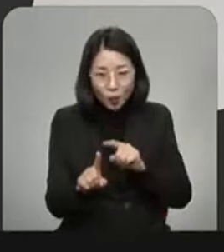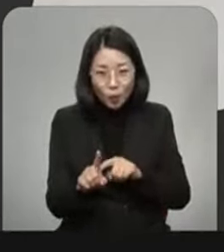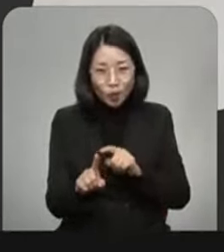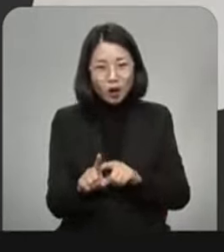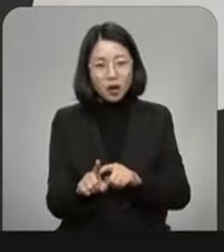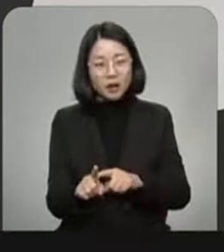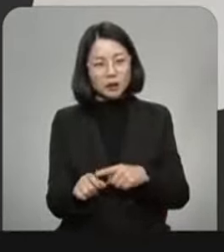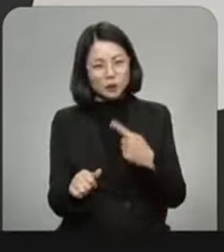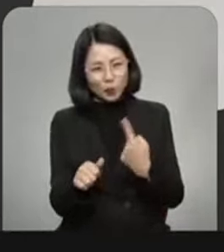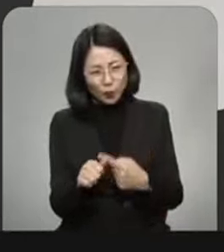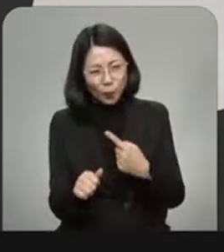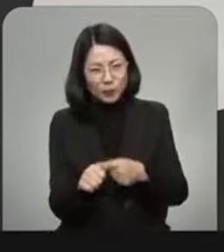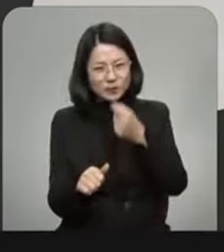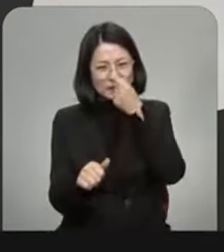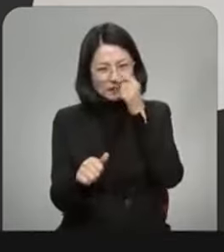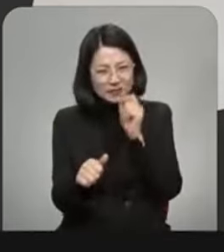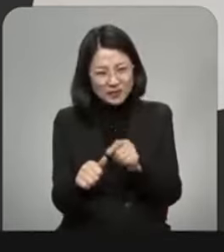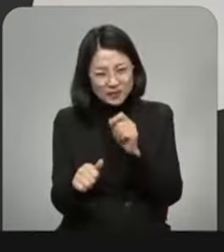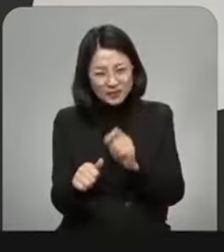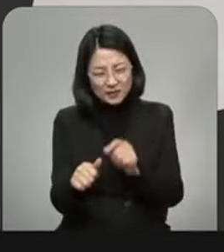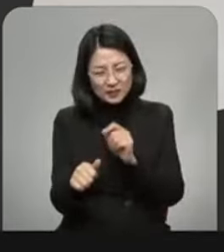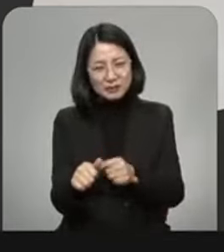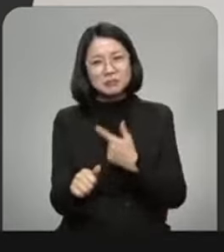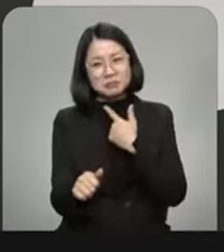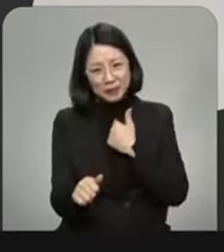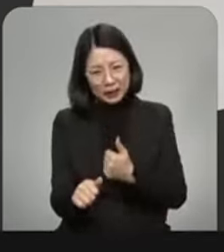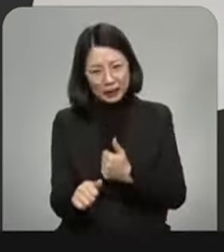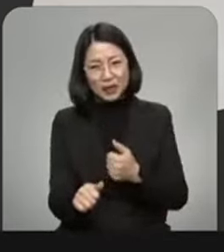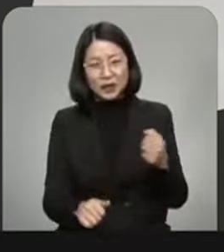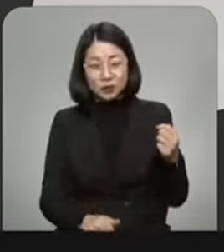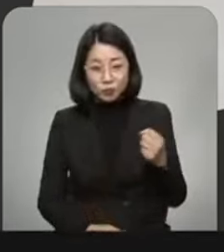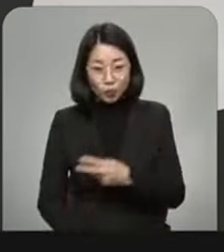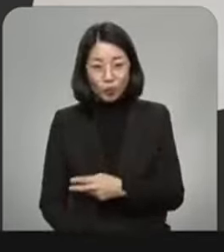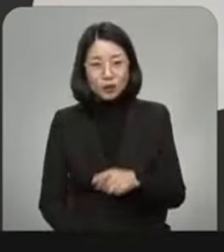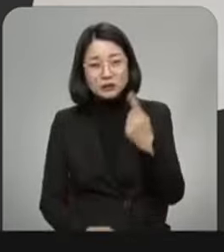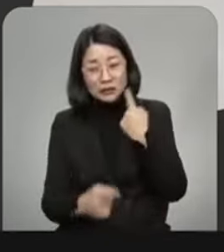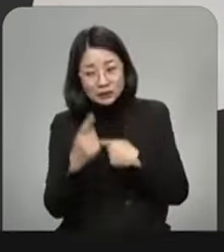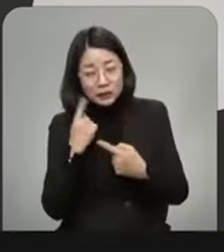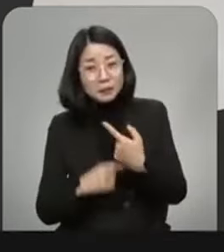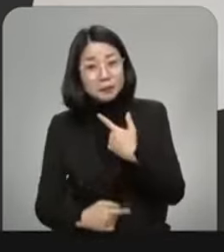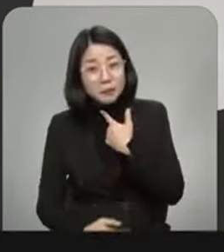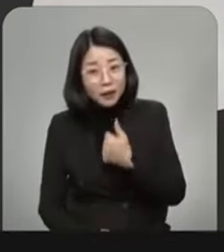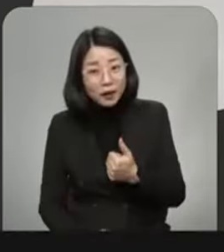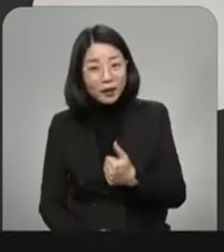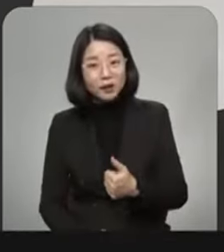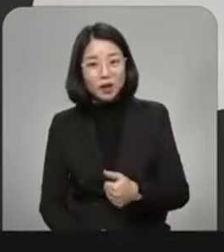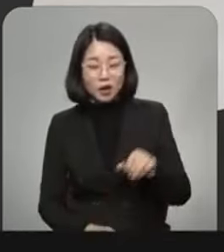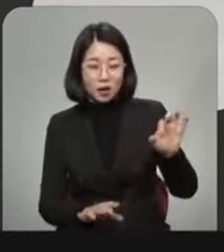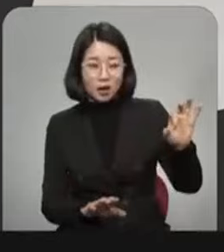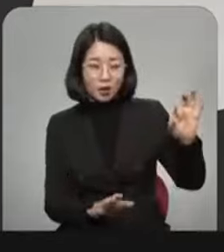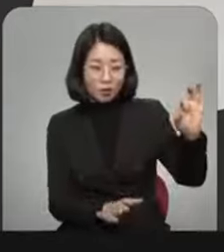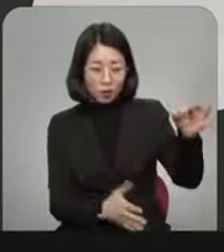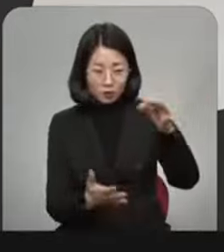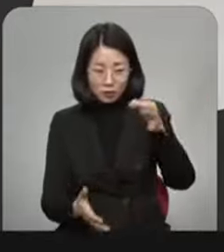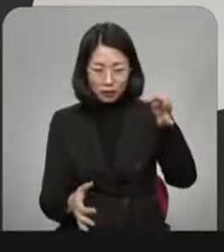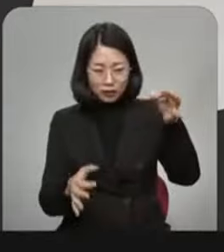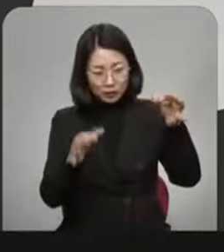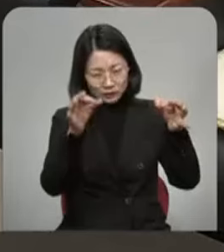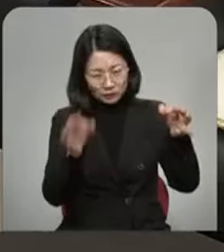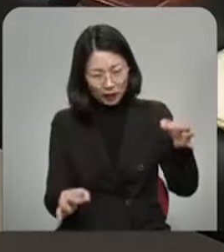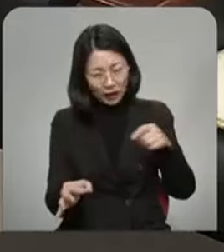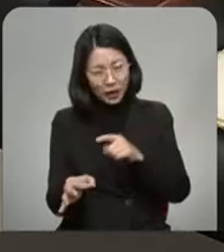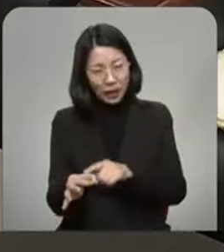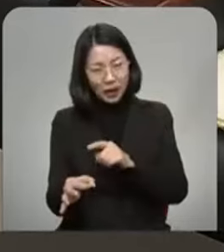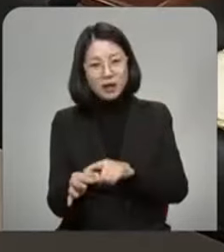언어폭력을 당했고 털어놨습니다 또 직장에서 부상을 당했다거나 임금차별을 겪었다는 주장도